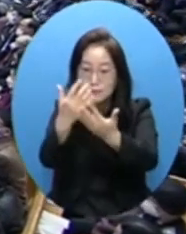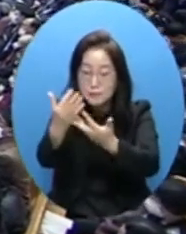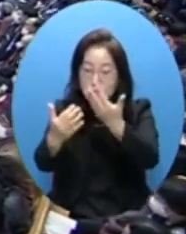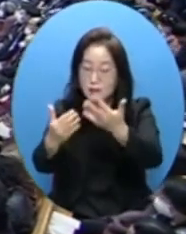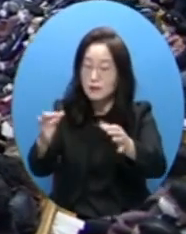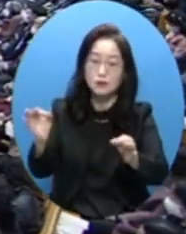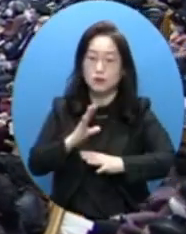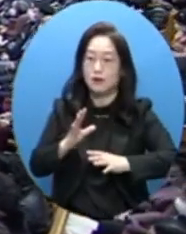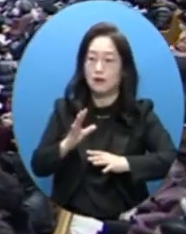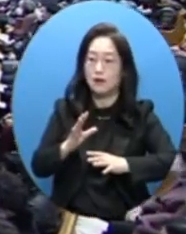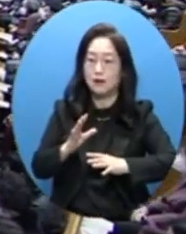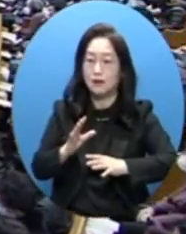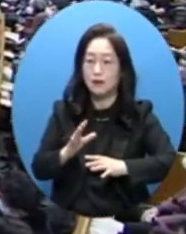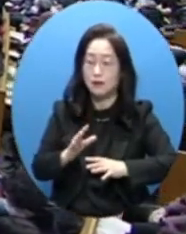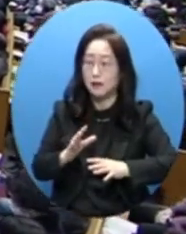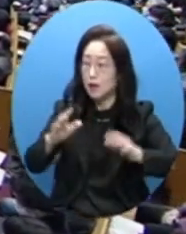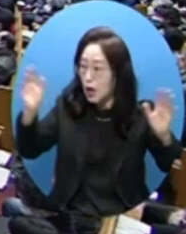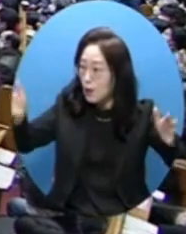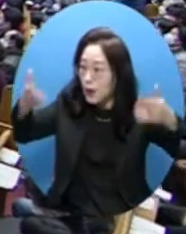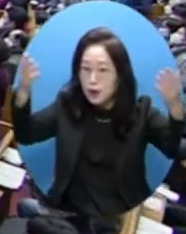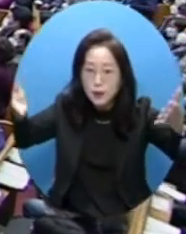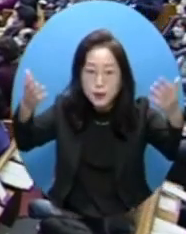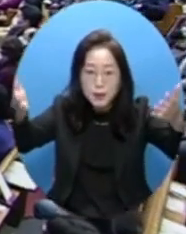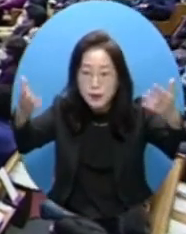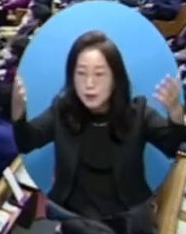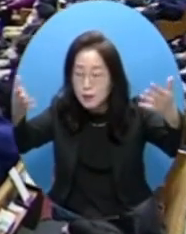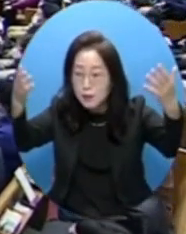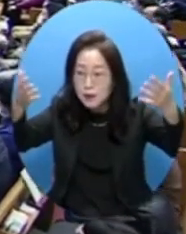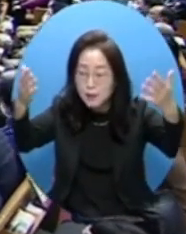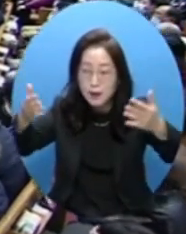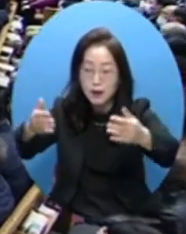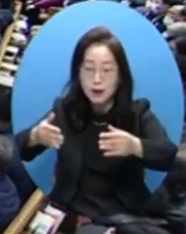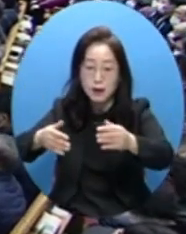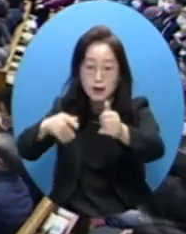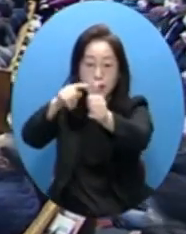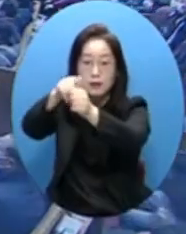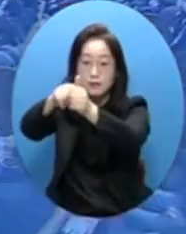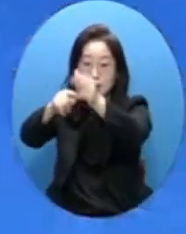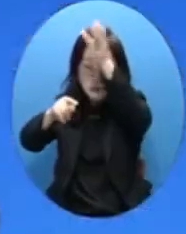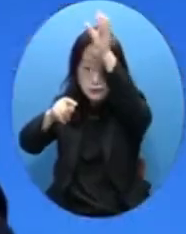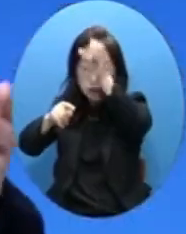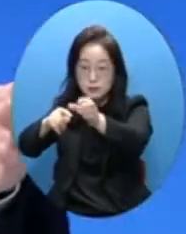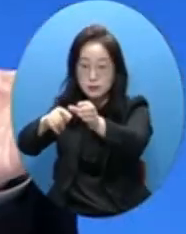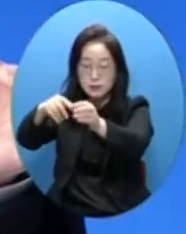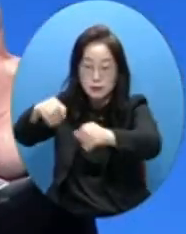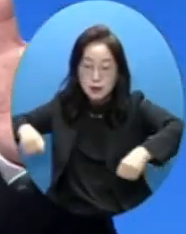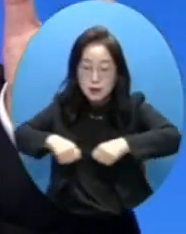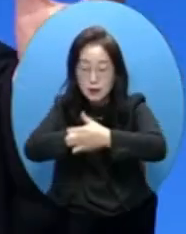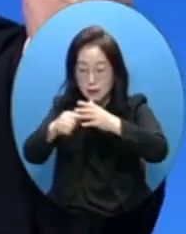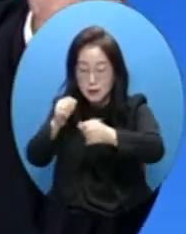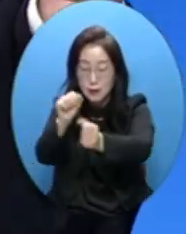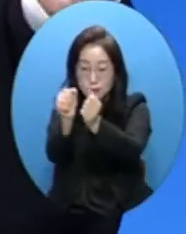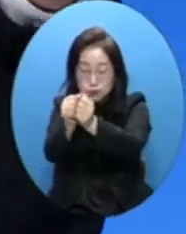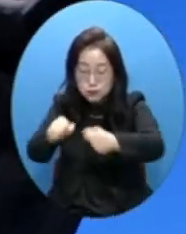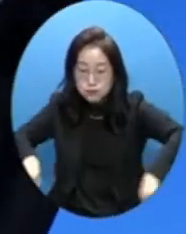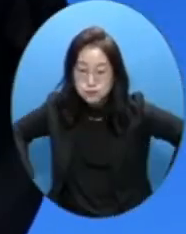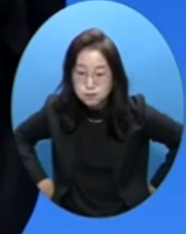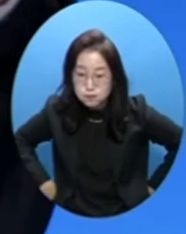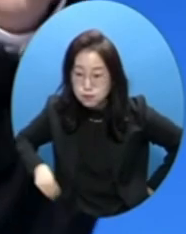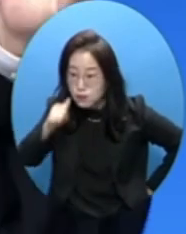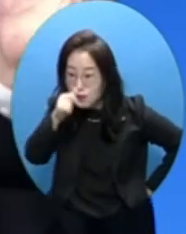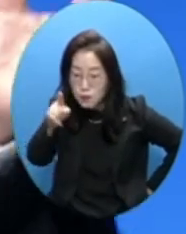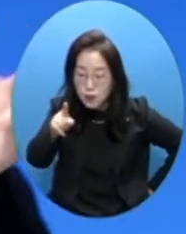일이 일어났습니다. 어디서 바람이 불더니 그 폴리갑을 주변을 둘러싸서 불이 그를 덮지 못하고 불을